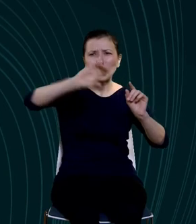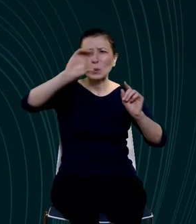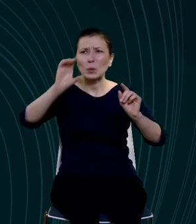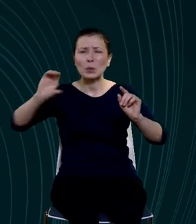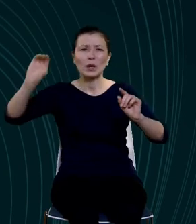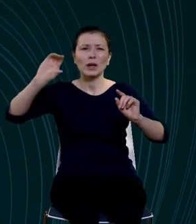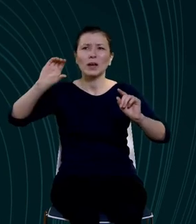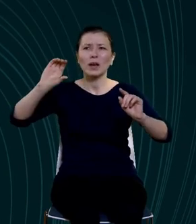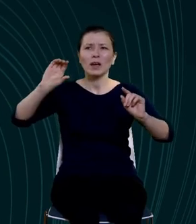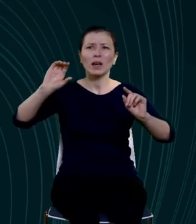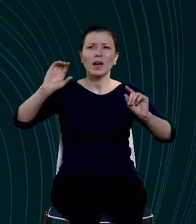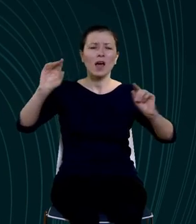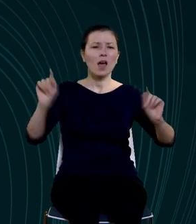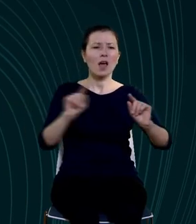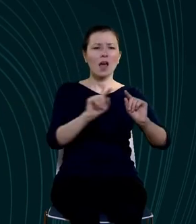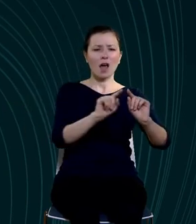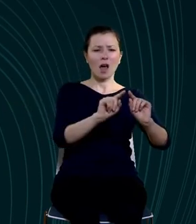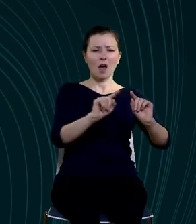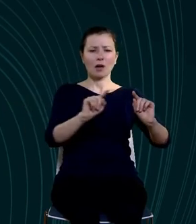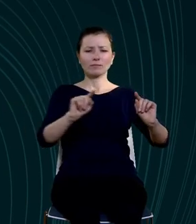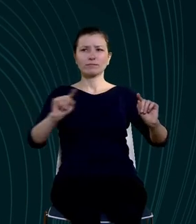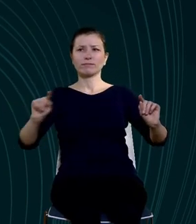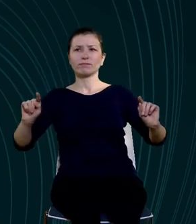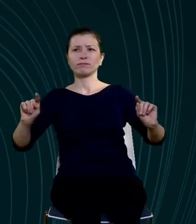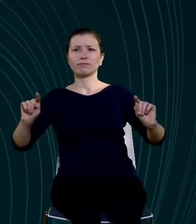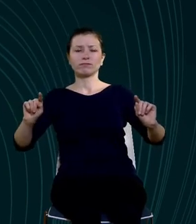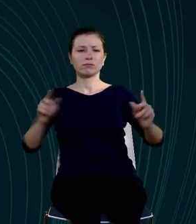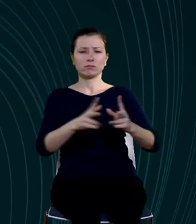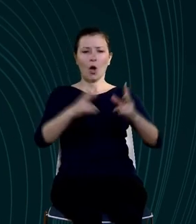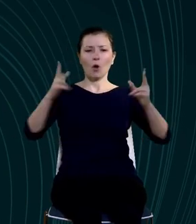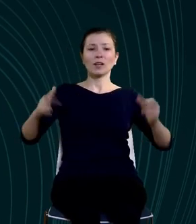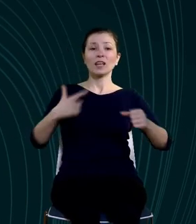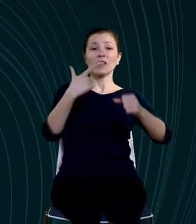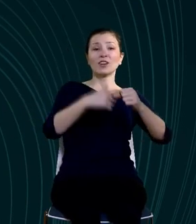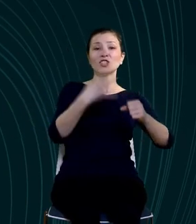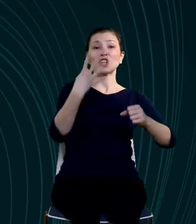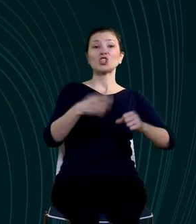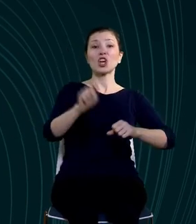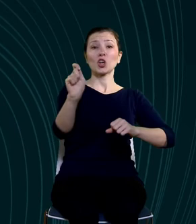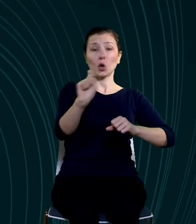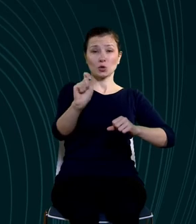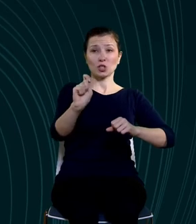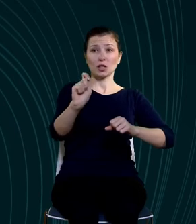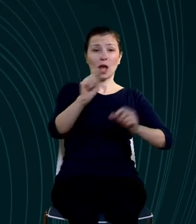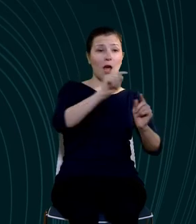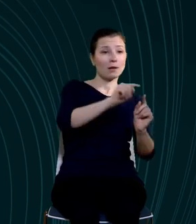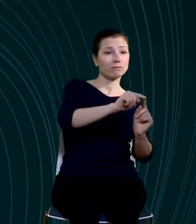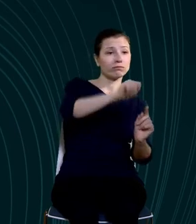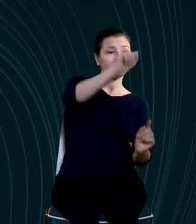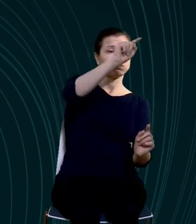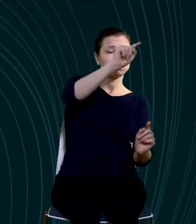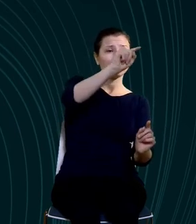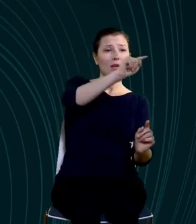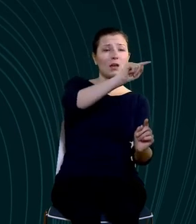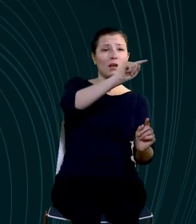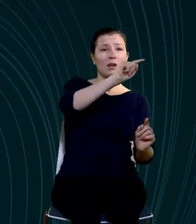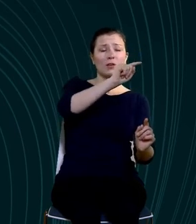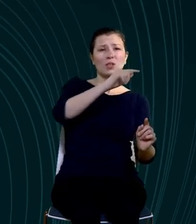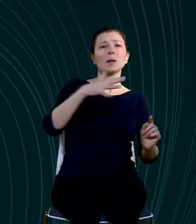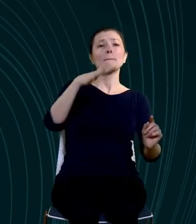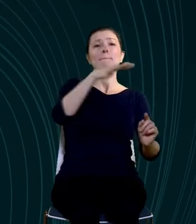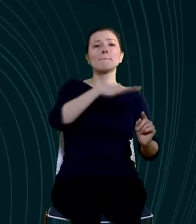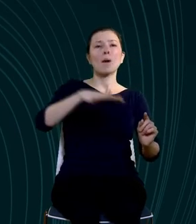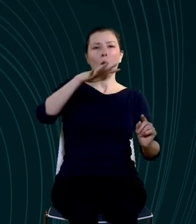Pozioma oś rozciąga się przez czas 24 godzin. Na osi pionowej oczywiście jest wartość natężenia